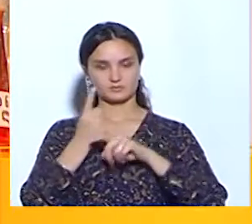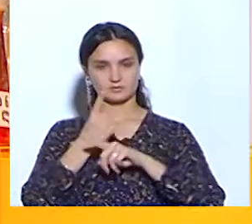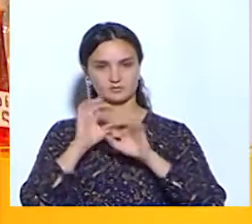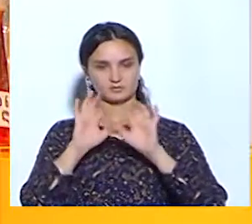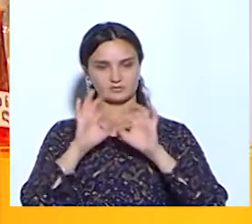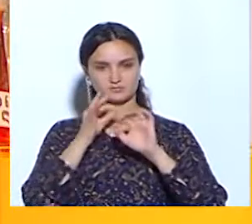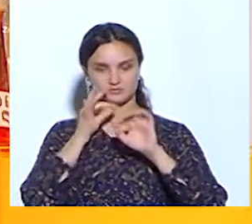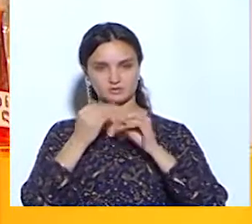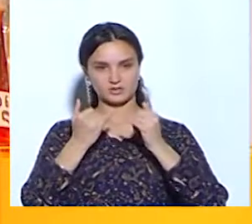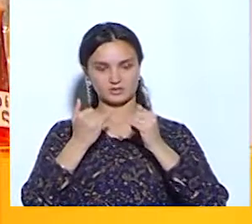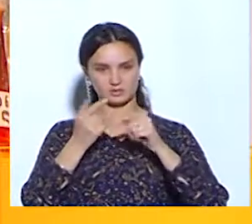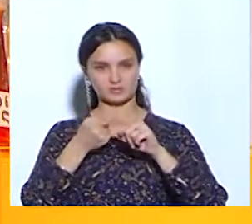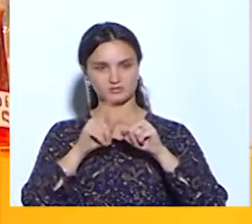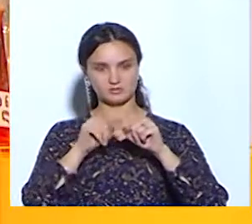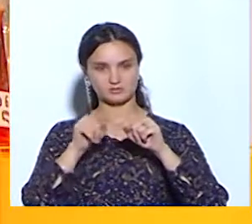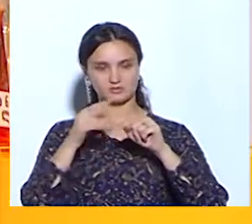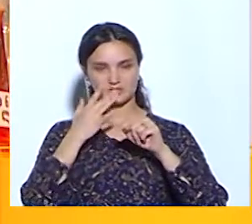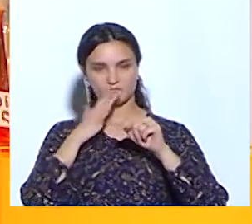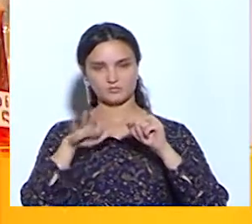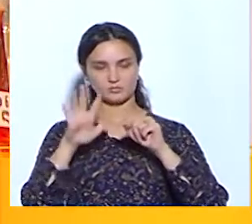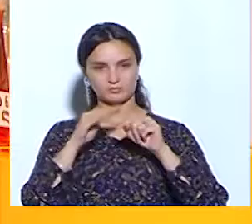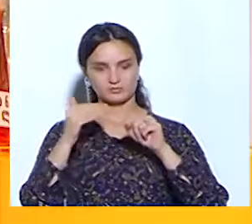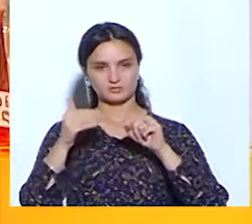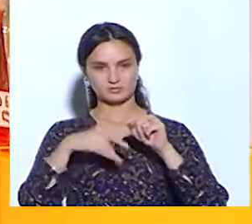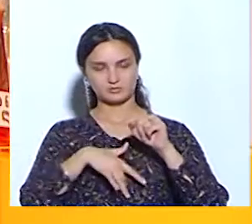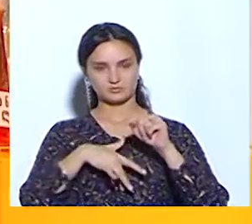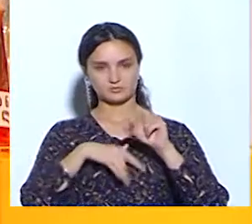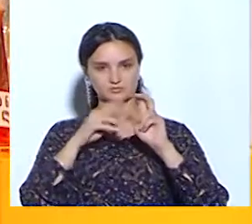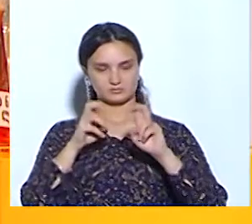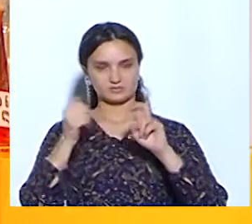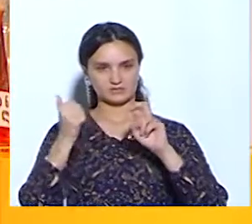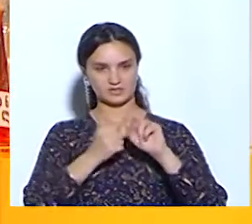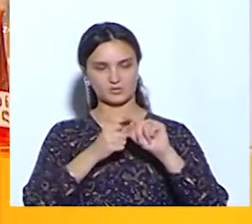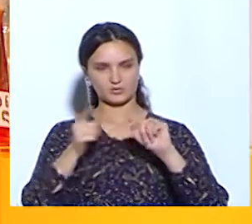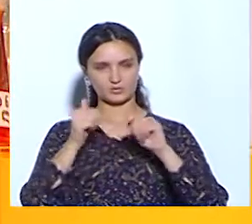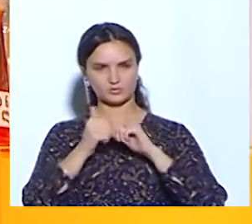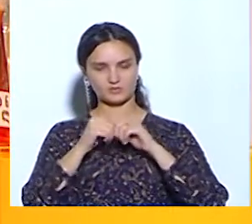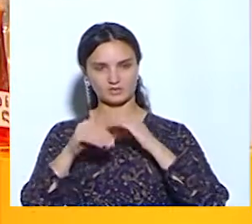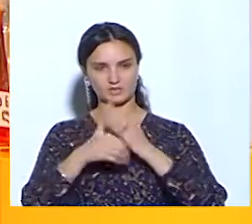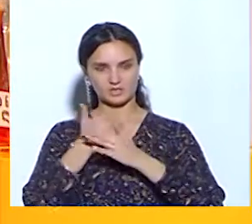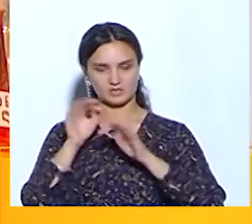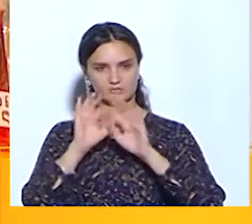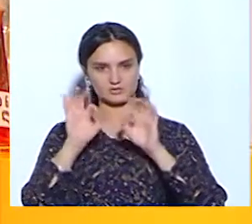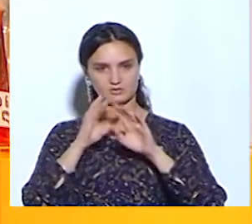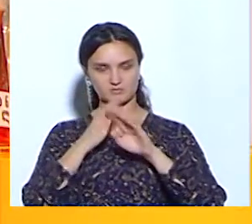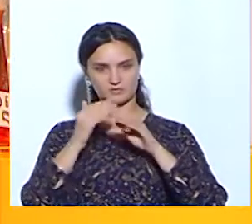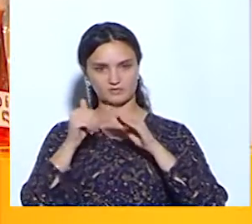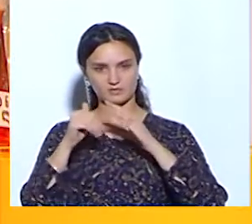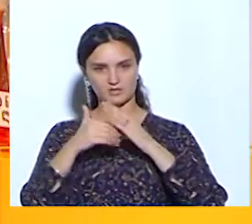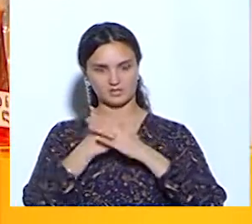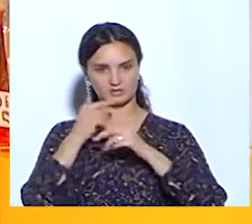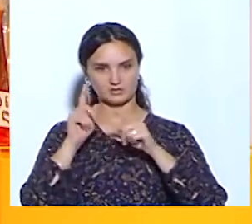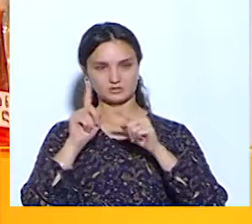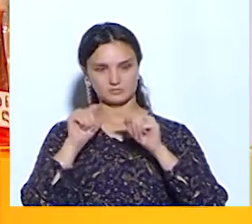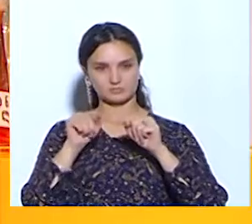ვიტყვი, ამჟამად მიმდინარეობს ევროპის გასტროენტეროლოგთა კვირეული და ყოველი ახალი მოხსენება არის ყოველი ახალი